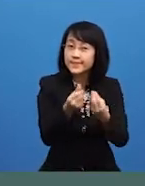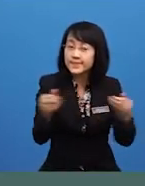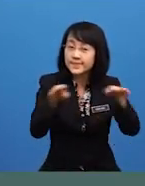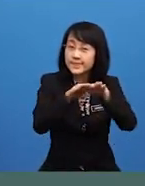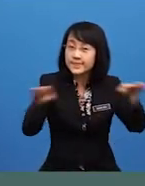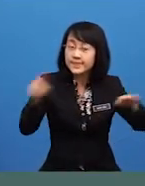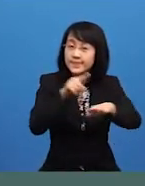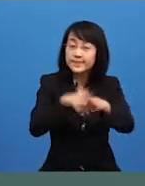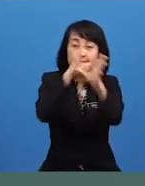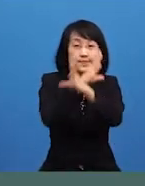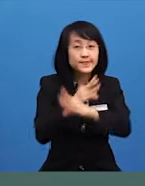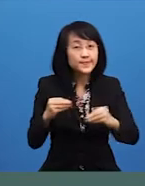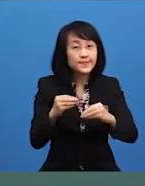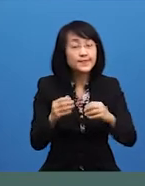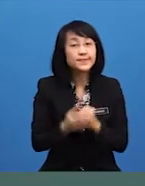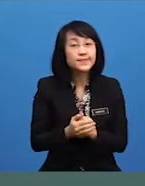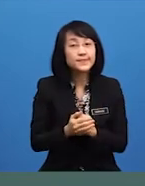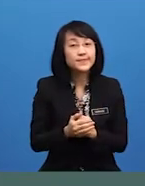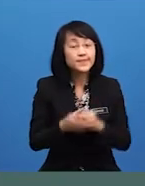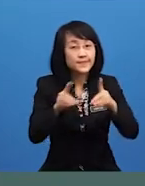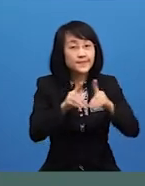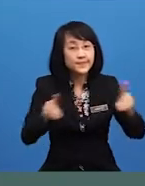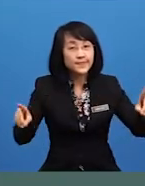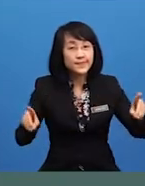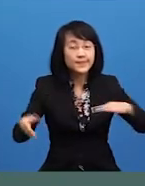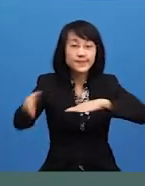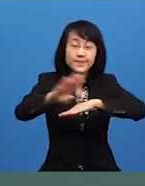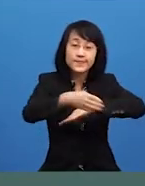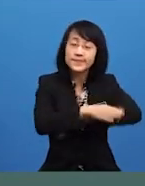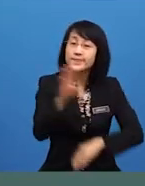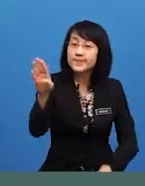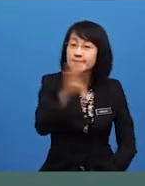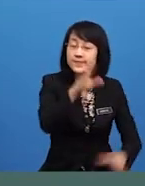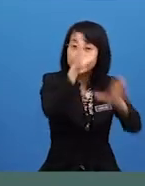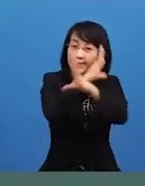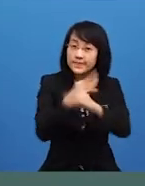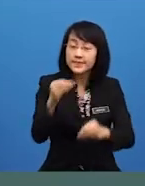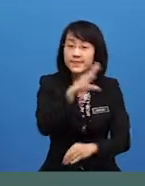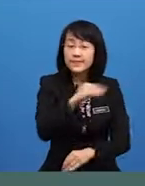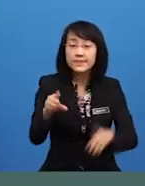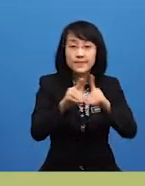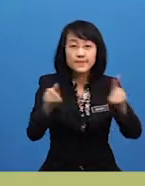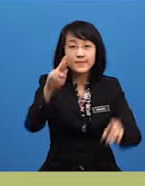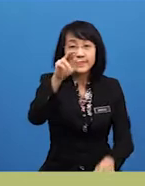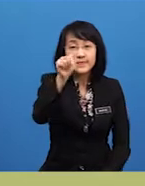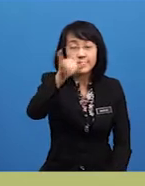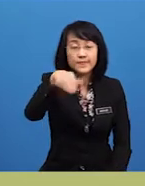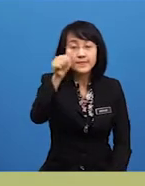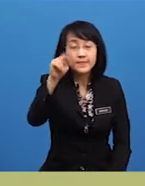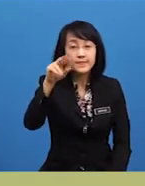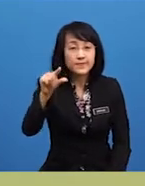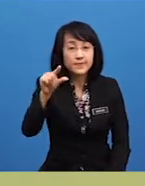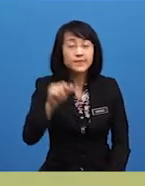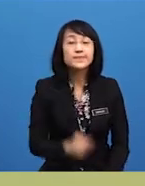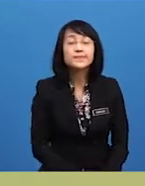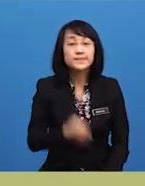pamah di Sarawak ialah dataran pantai barat Sarawak dan Delta Rajang.